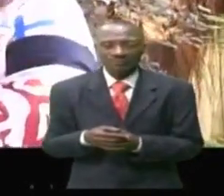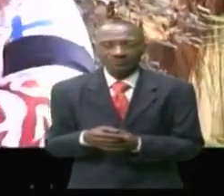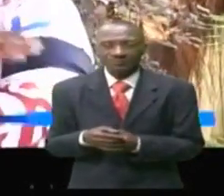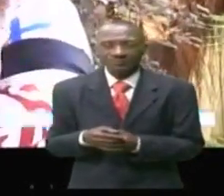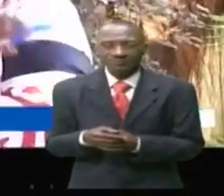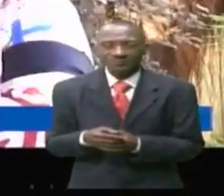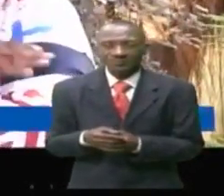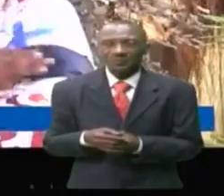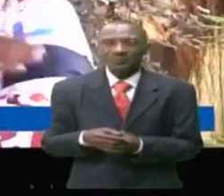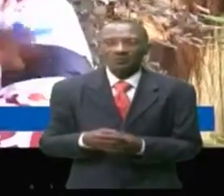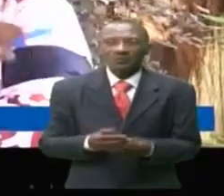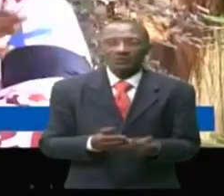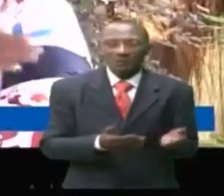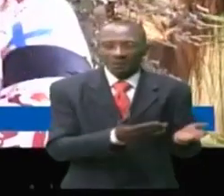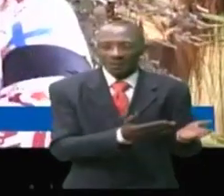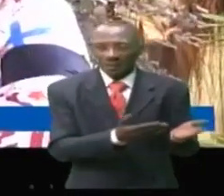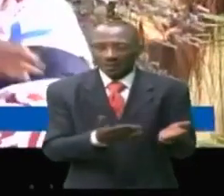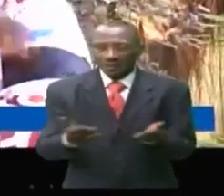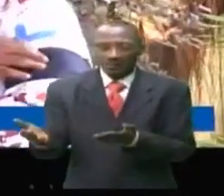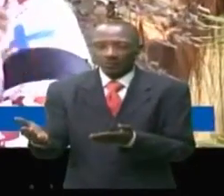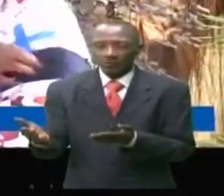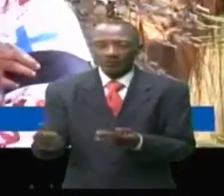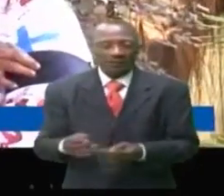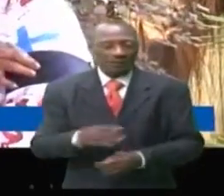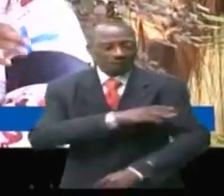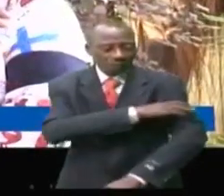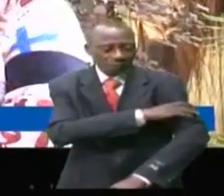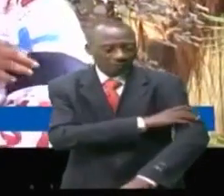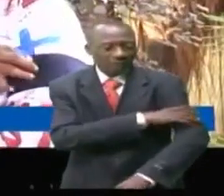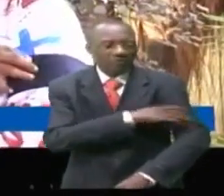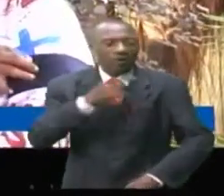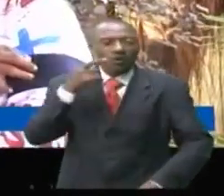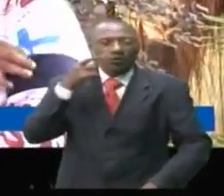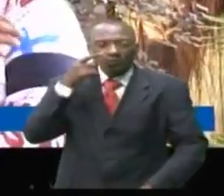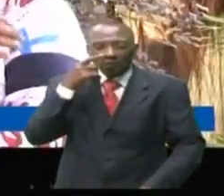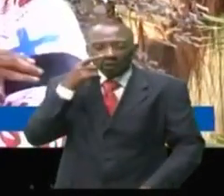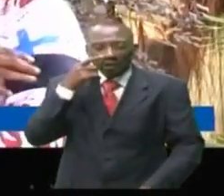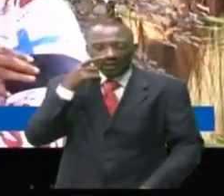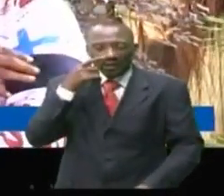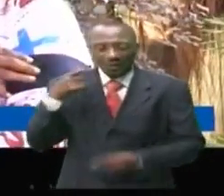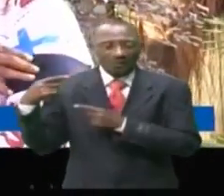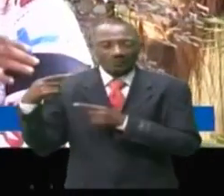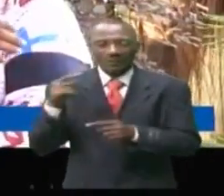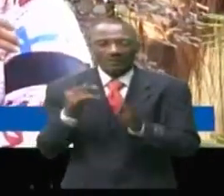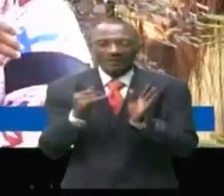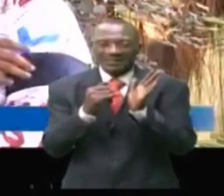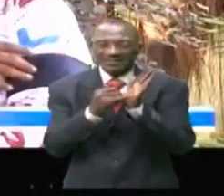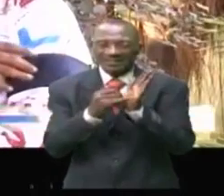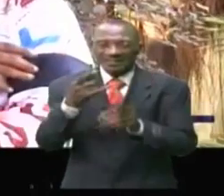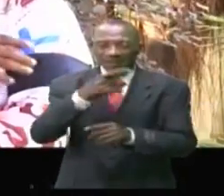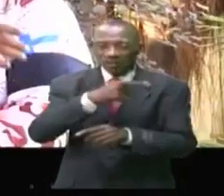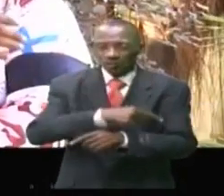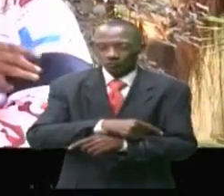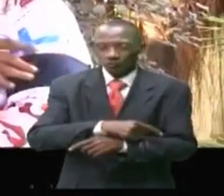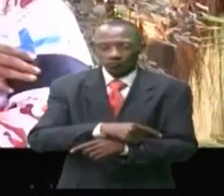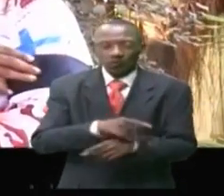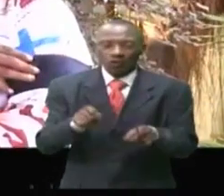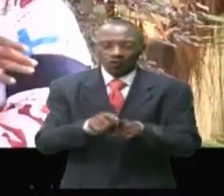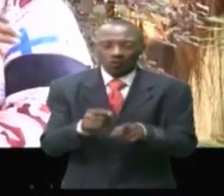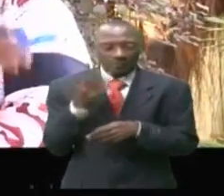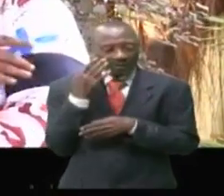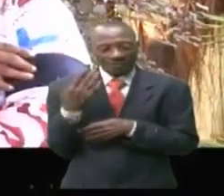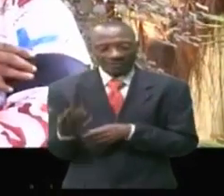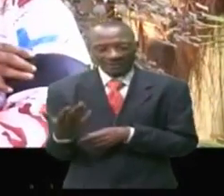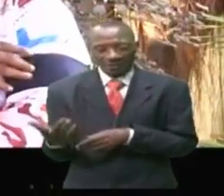bandeau noir autour du bras pendant 10 jours en signe de deuil et de